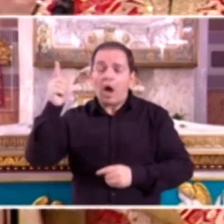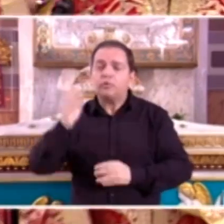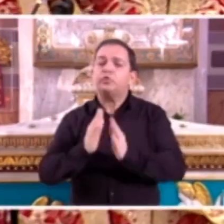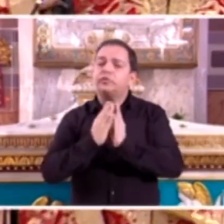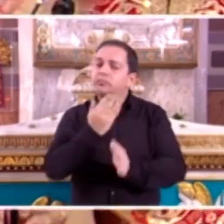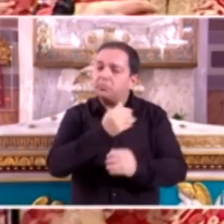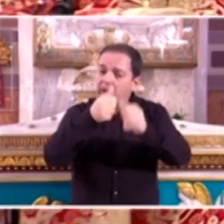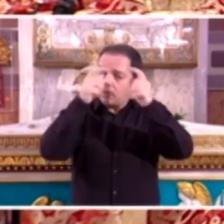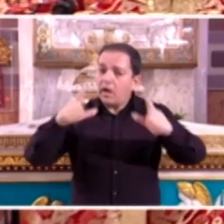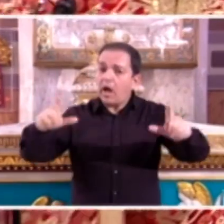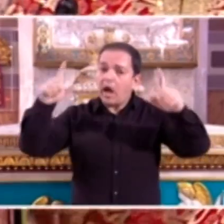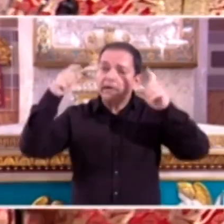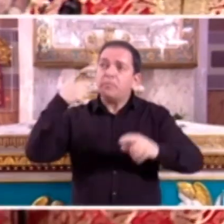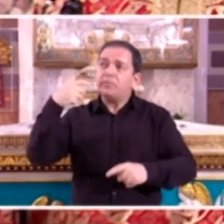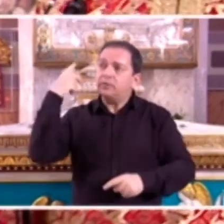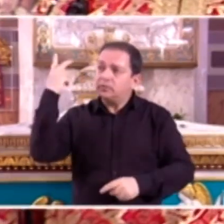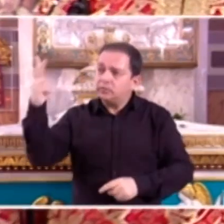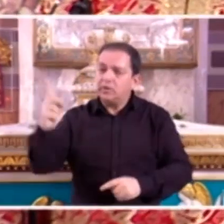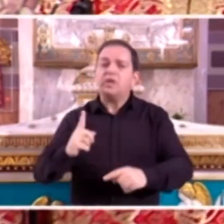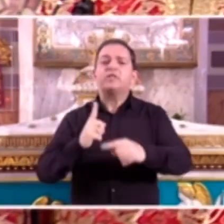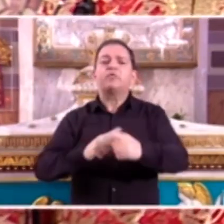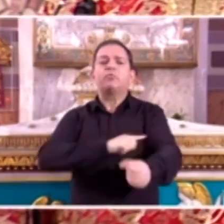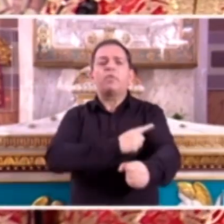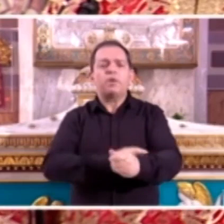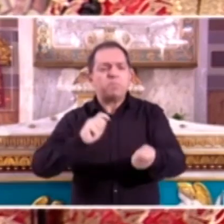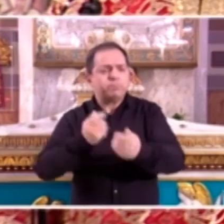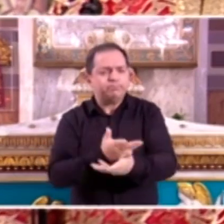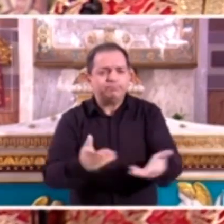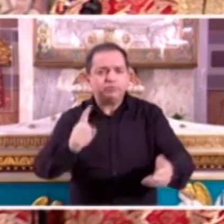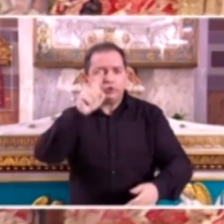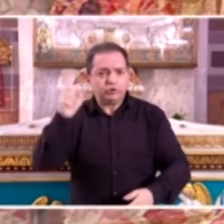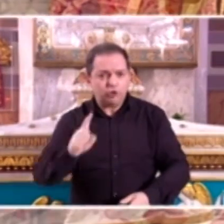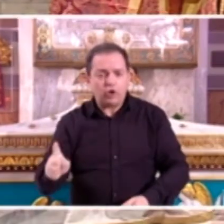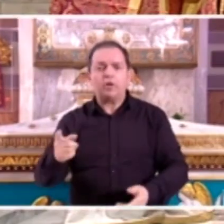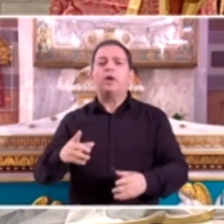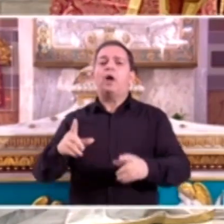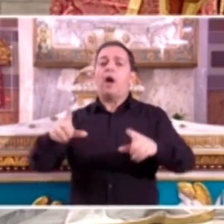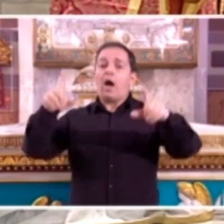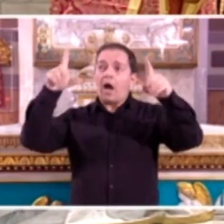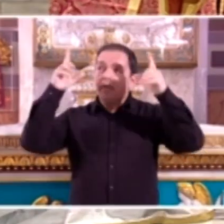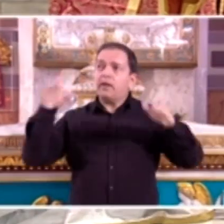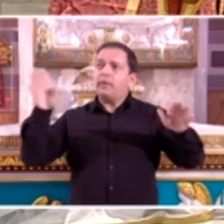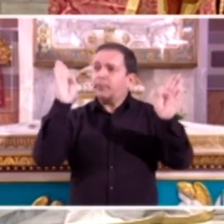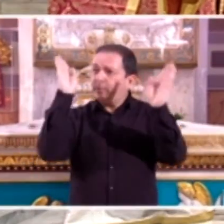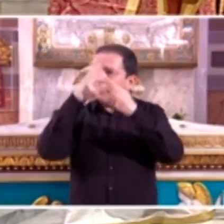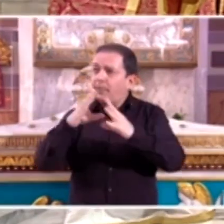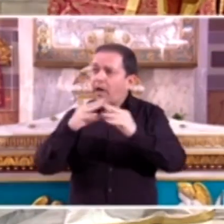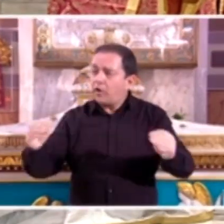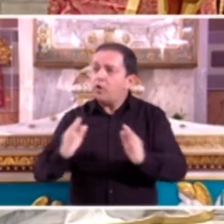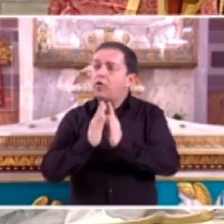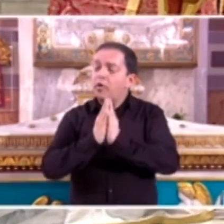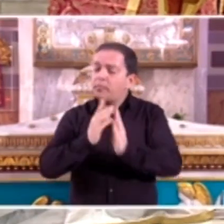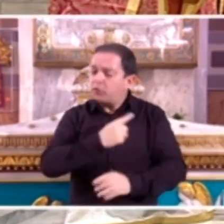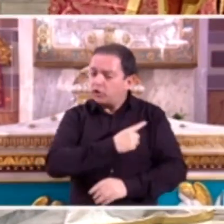και Παναμόμου Αγίας αυτού Μητρός. Δυνάμει του Τιμίου και Ζωοποιού Σταυρού, προστασίες των Τιμίων επουρανίων